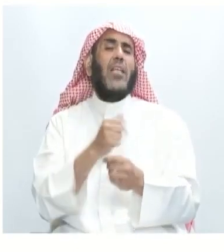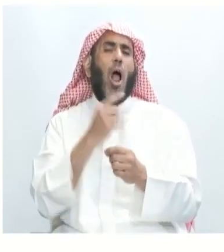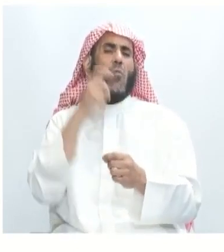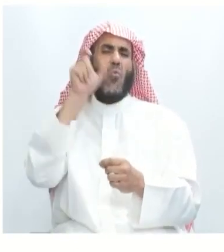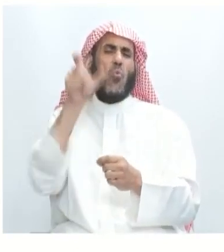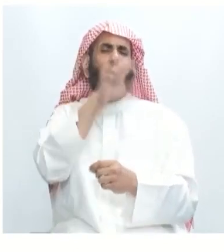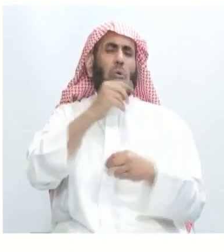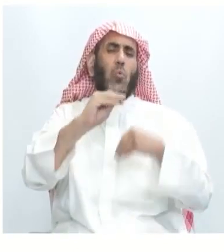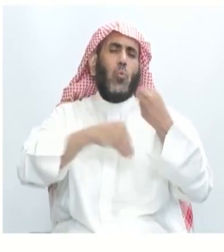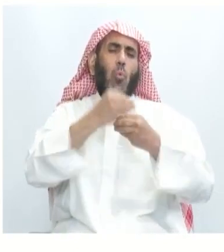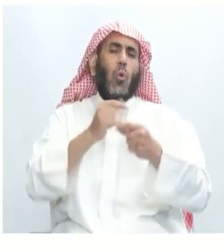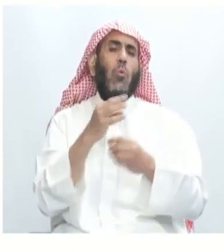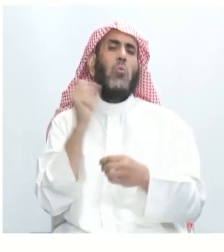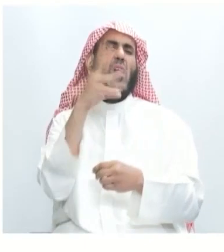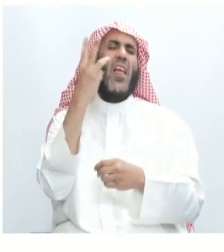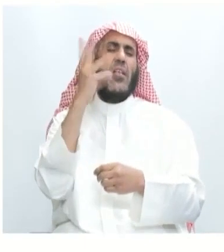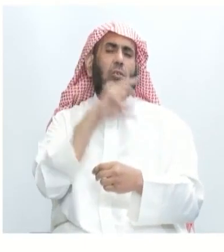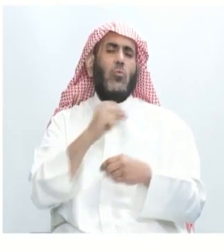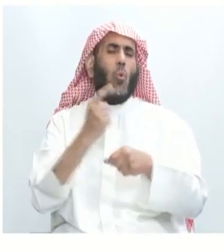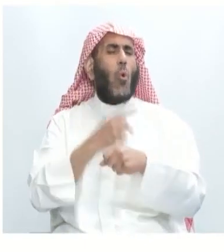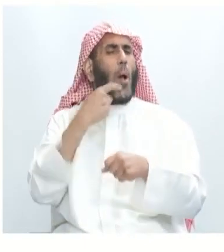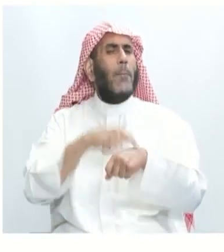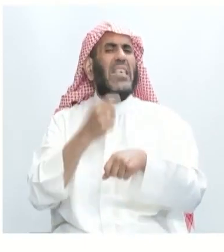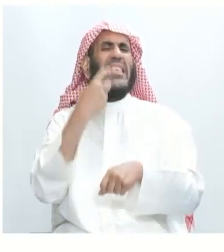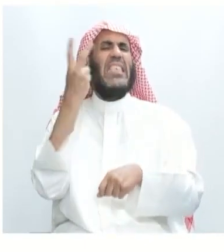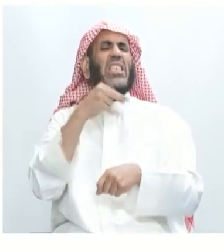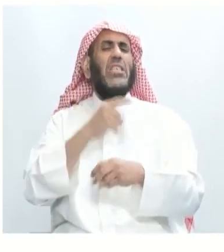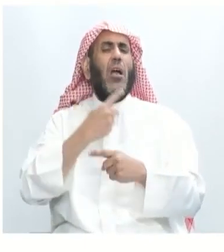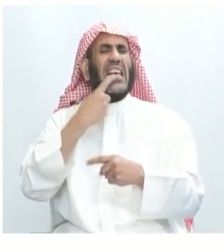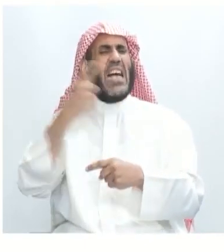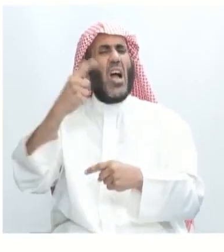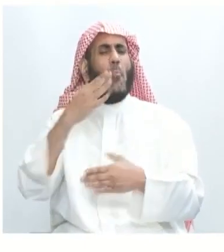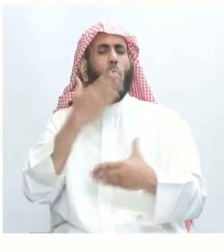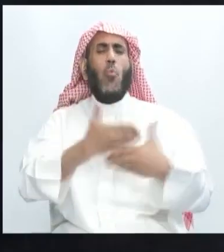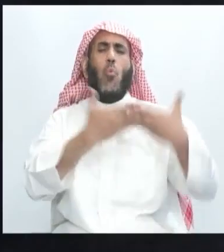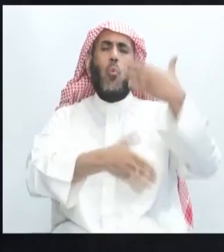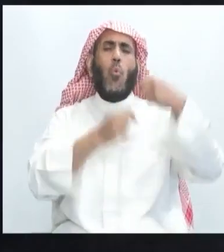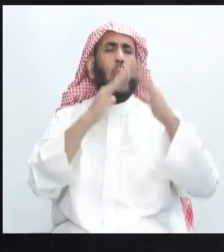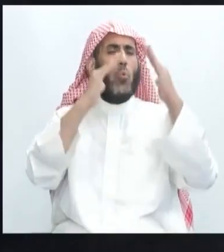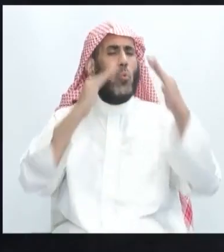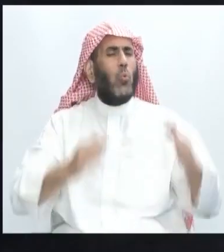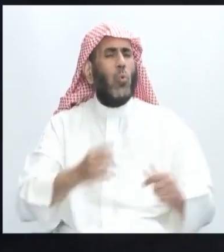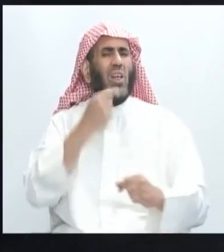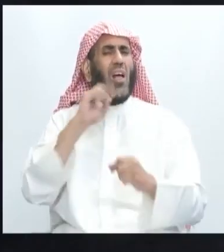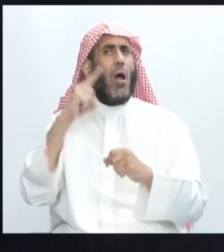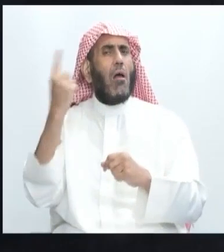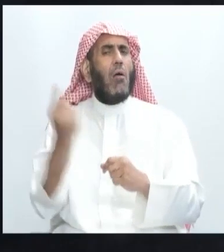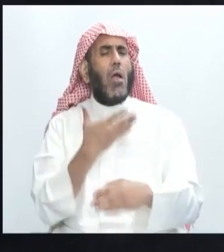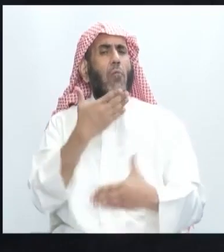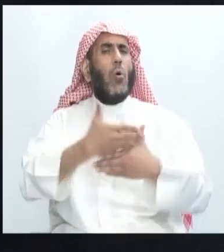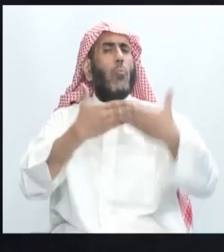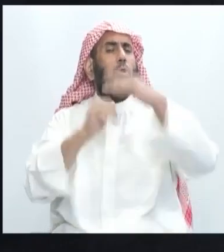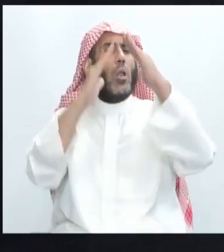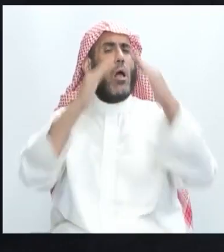بهم غيرهم كل ثلاثه اشهر وقد استغرق بناءه 20 عاما هذه ظاهره عن الظواهر وبناء الاهرامات كيف بنيت الاهرامات